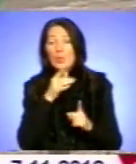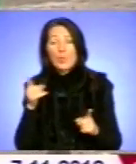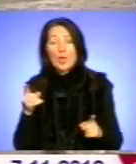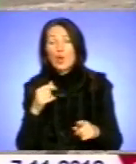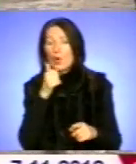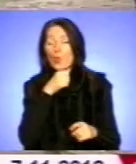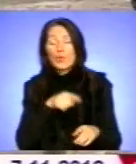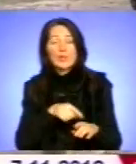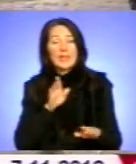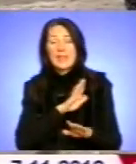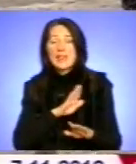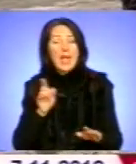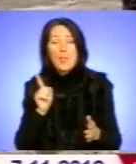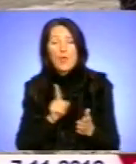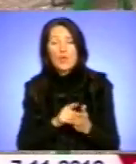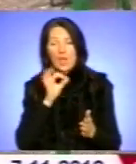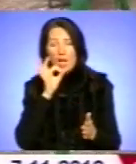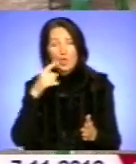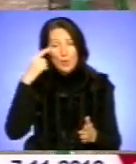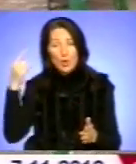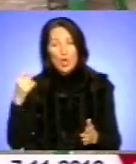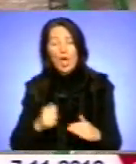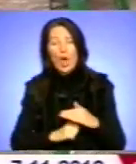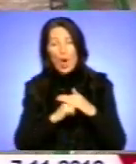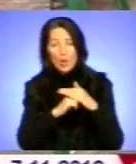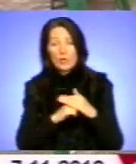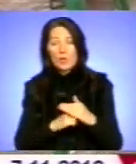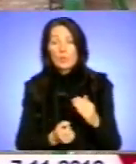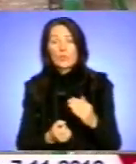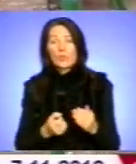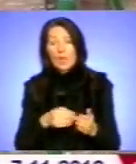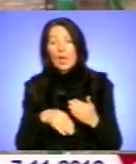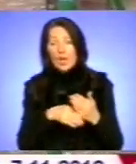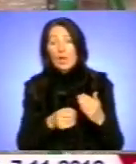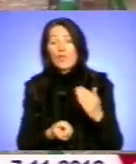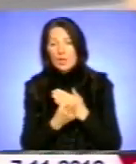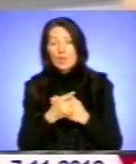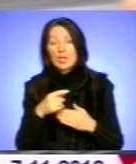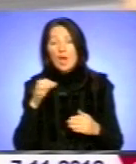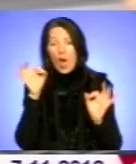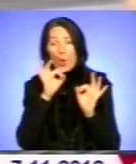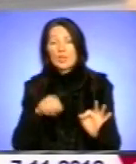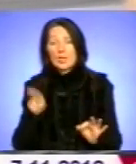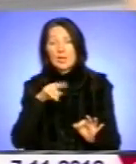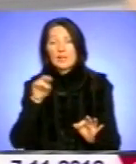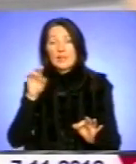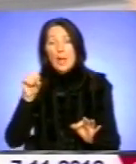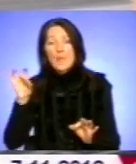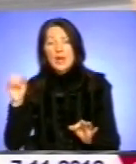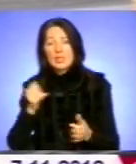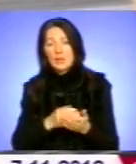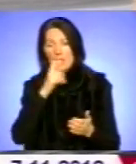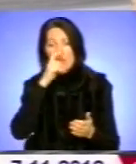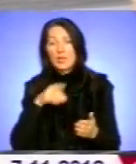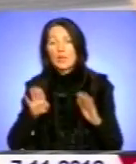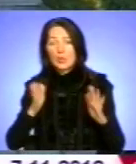повинна, кажуть психологи. Основним чинником виникнення осінніх депресій є негативні події, які сприймаємо надто близько